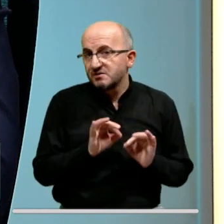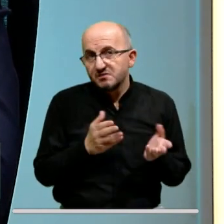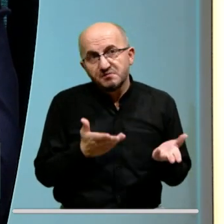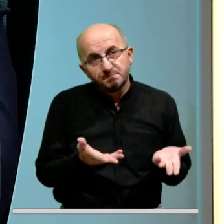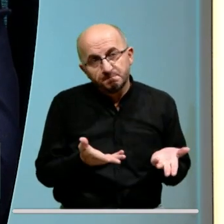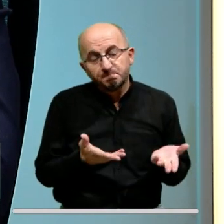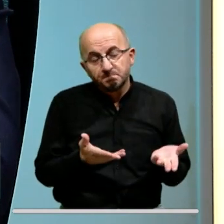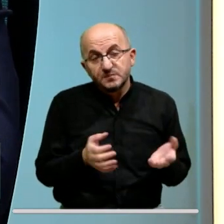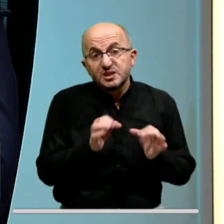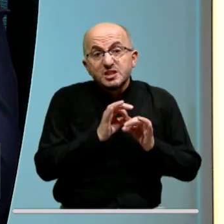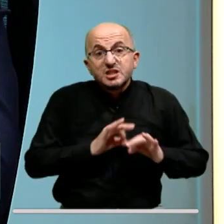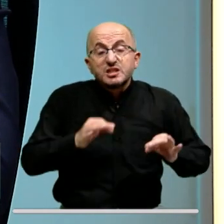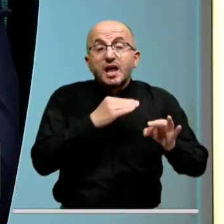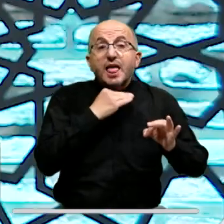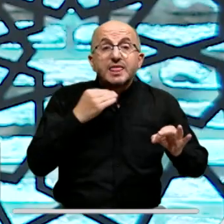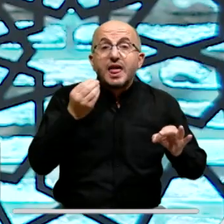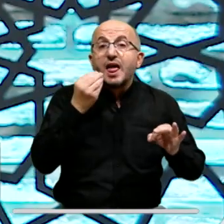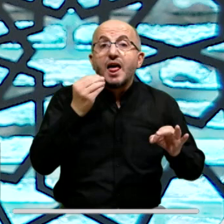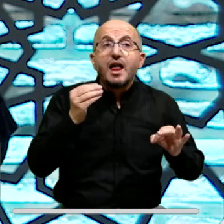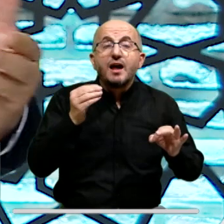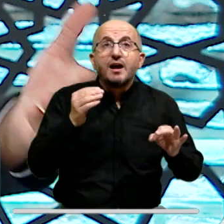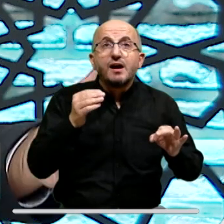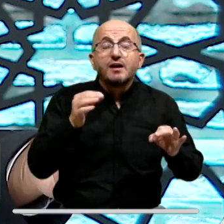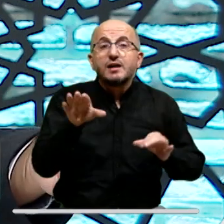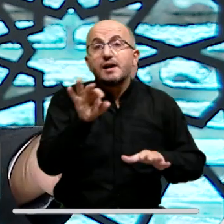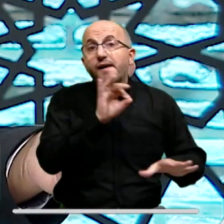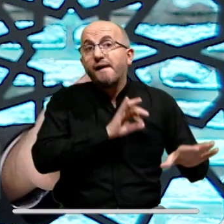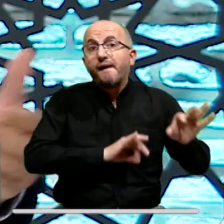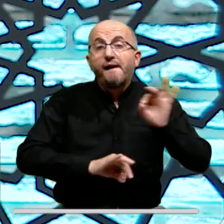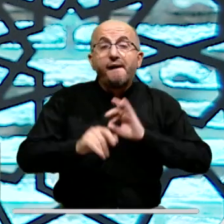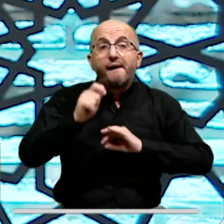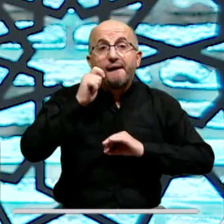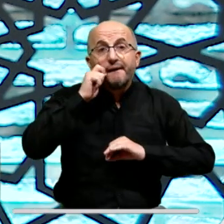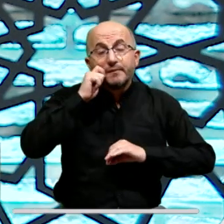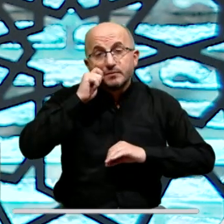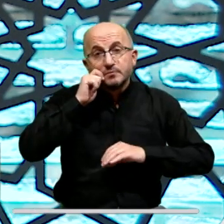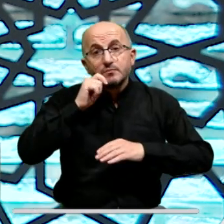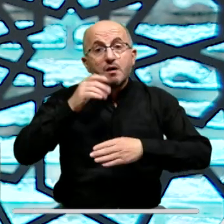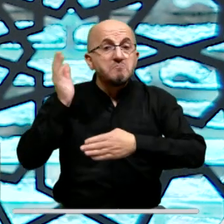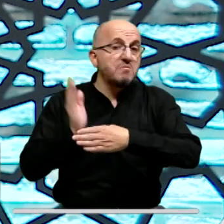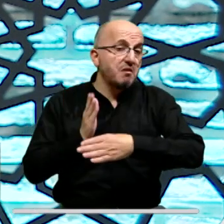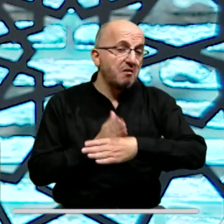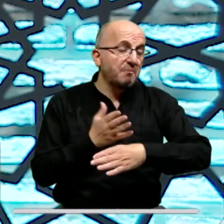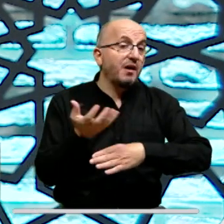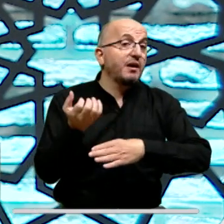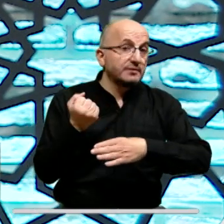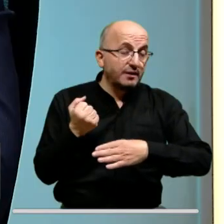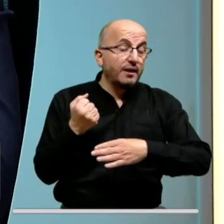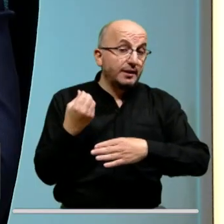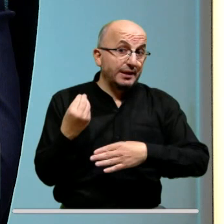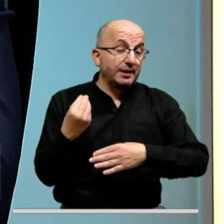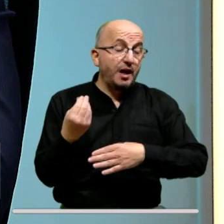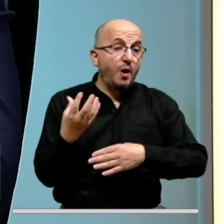Yani hiç et yememeleri. Ha şöyle olur değil mi ama hocam? Tercihen bir Müslüman kasaptan alsalar çok çok tabii, daha iyi olur. Yani bazıları